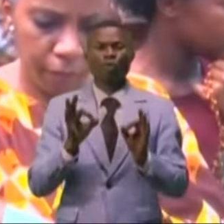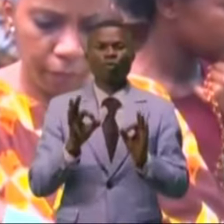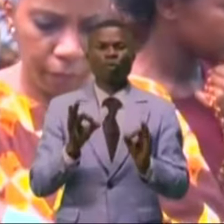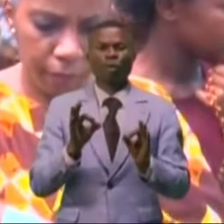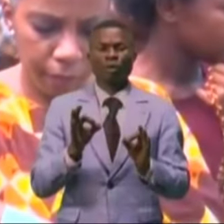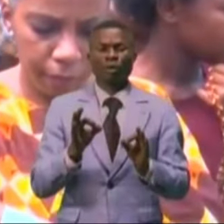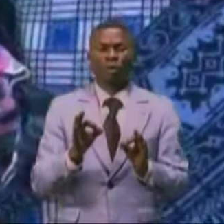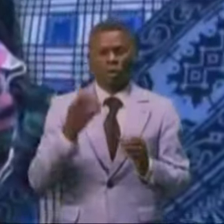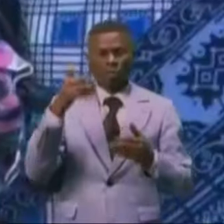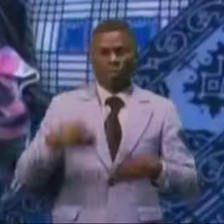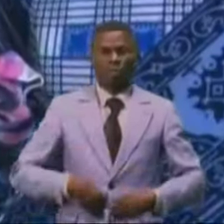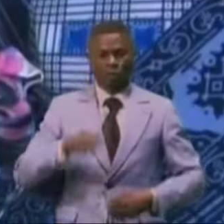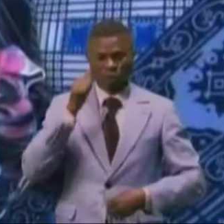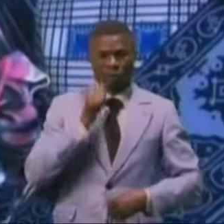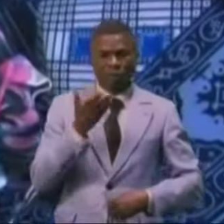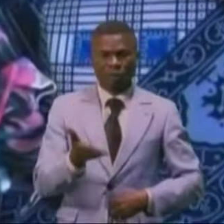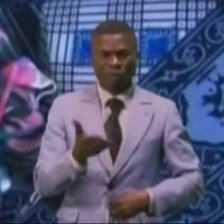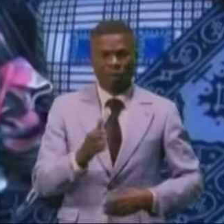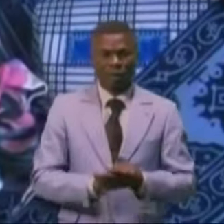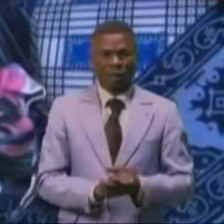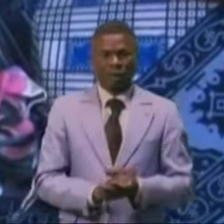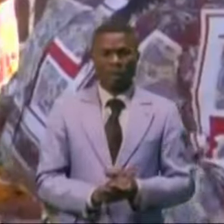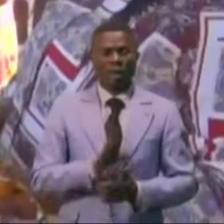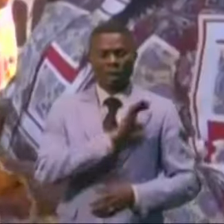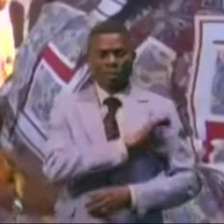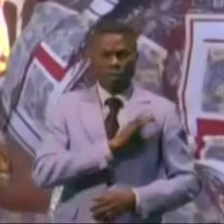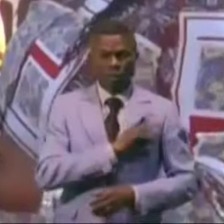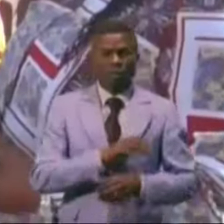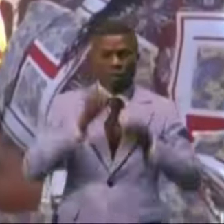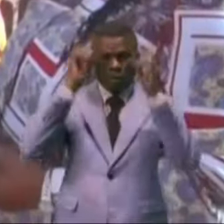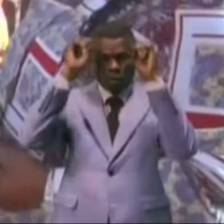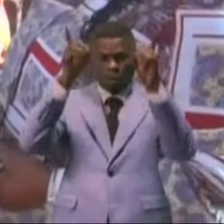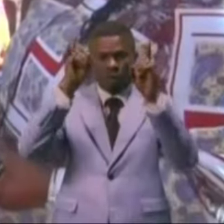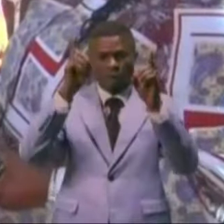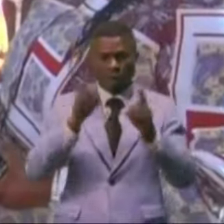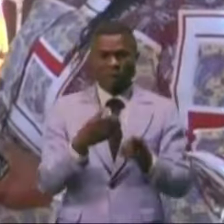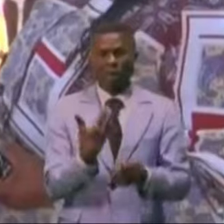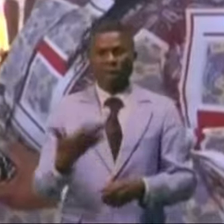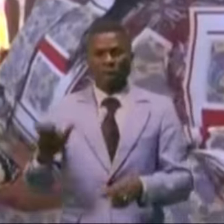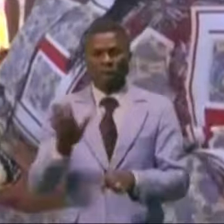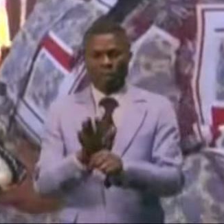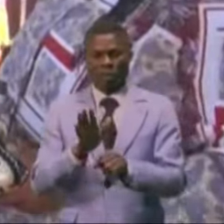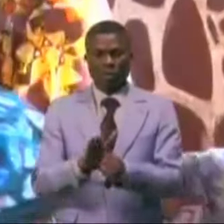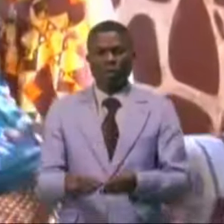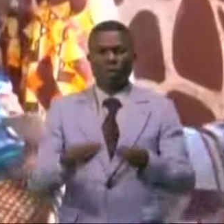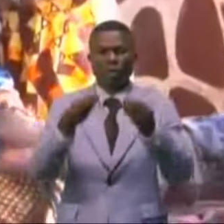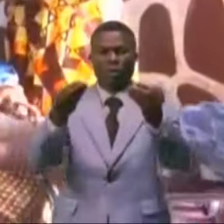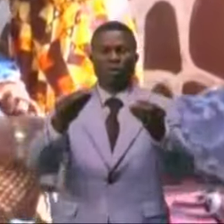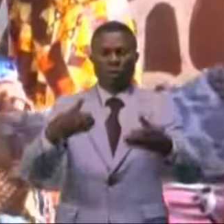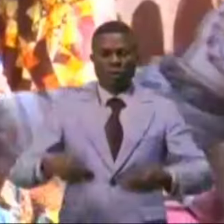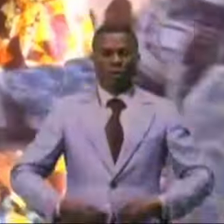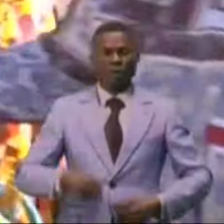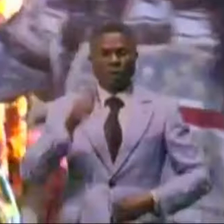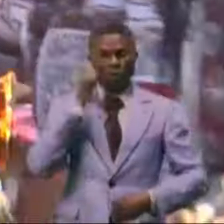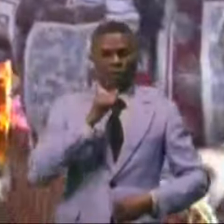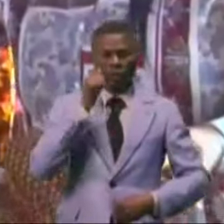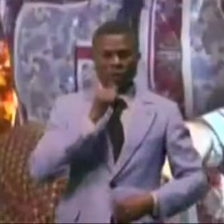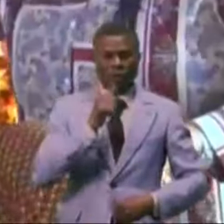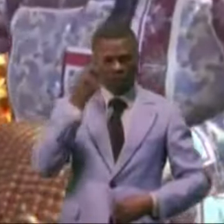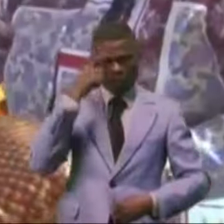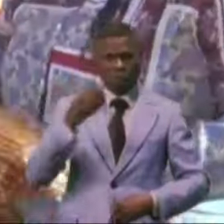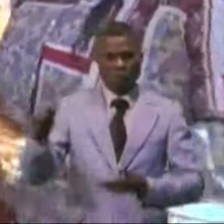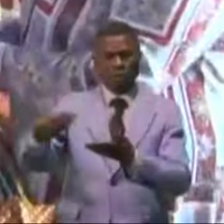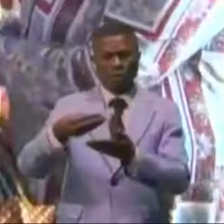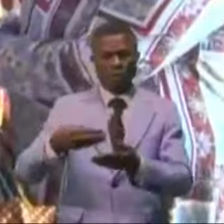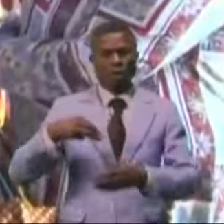jeune dame. Pour mieux compléter la pédagogie, un kit complet était offert à la jeune fille, fruit des cotisations de